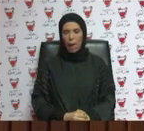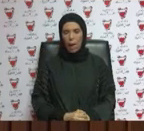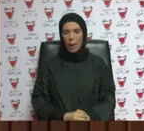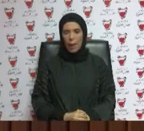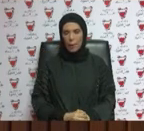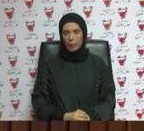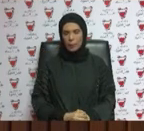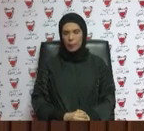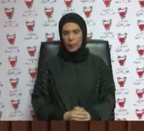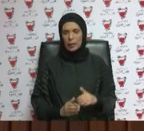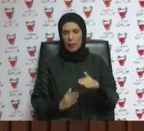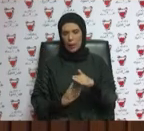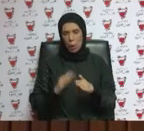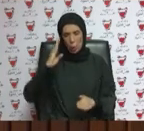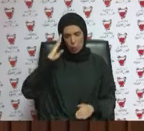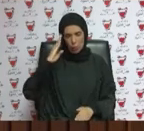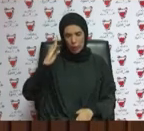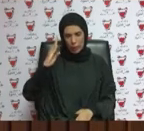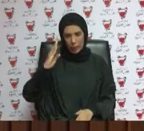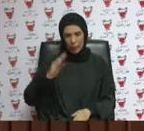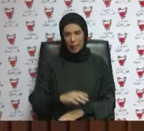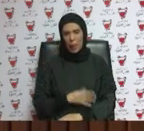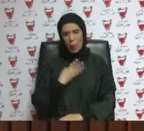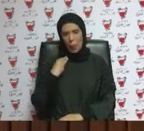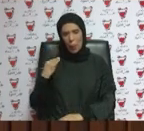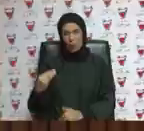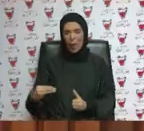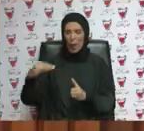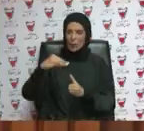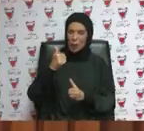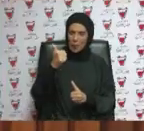أحب أعتذر لكم وشكرا جزيلا على هذه الروح الطيبة الإيجابية، وشكرا.